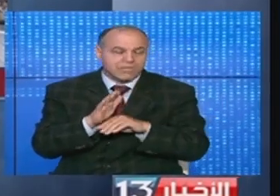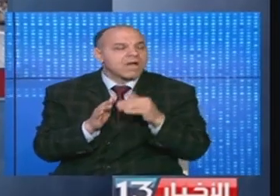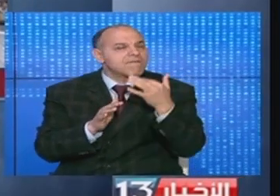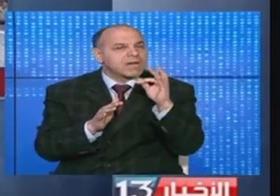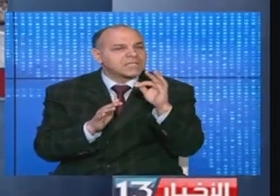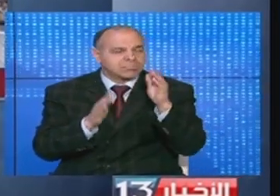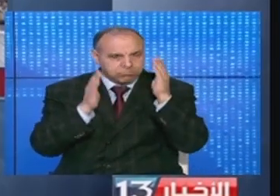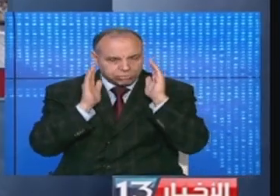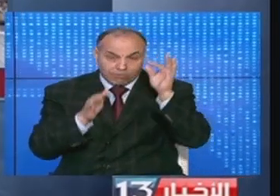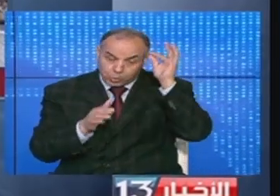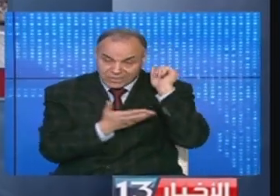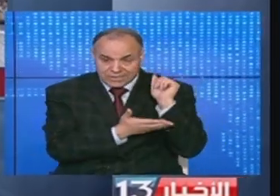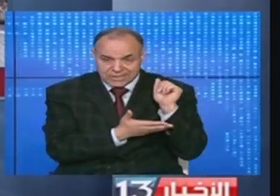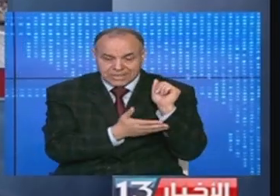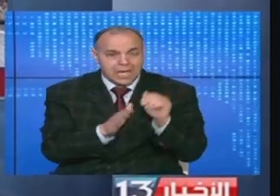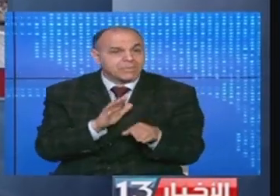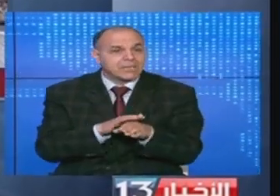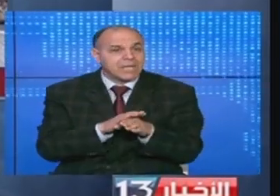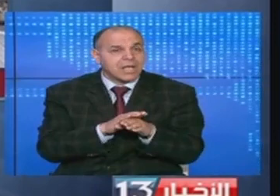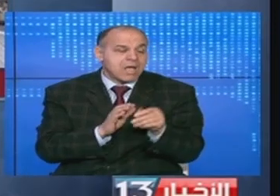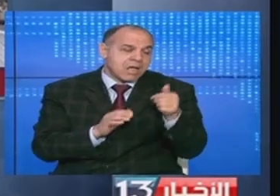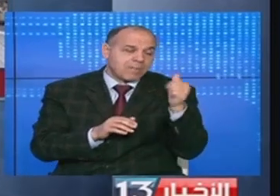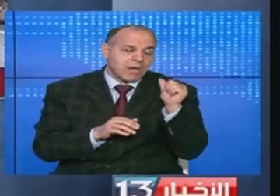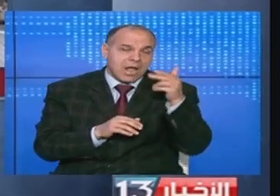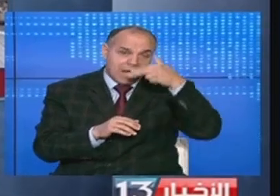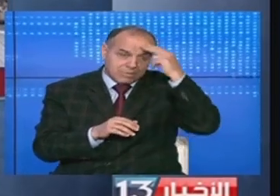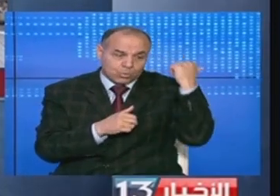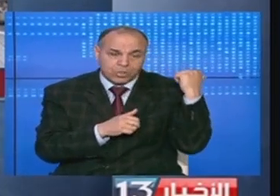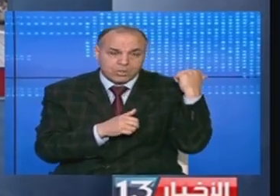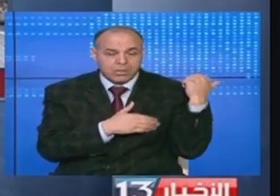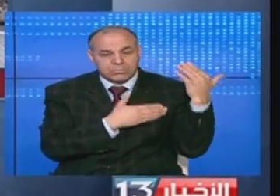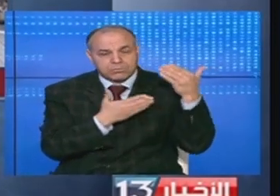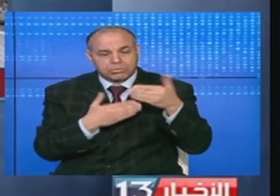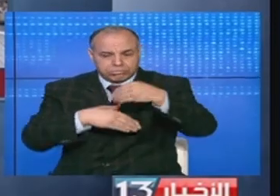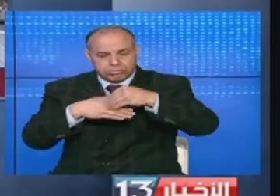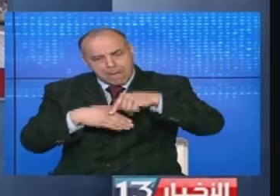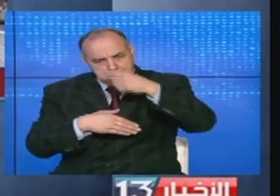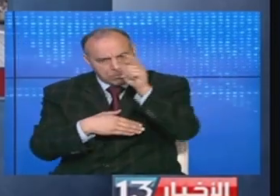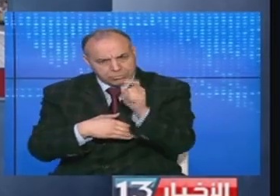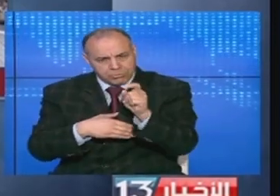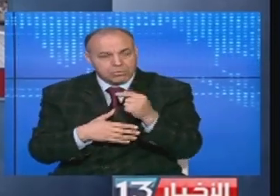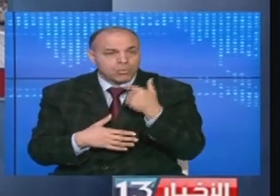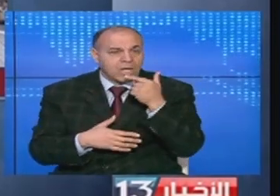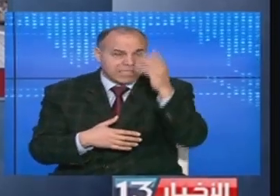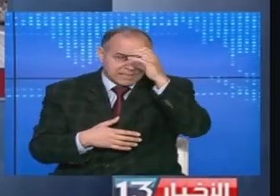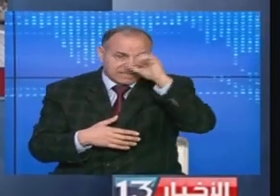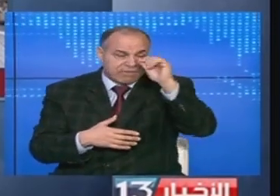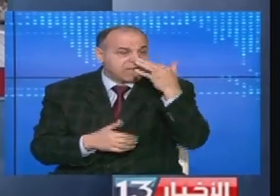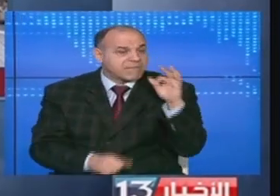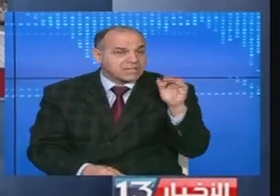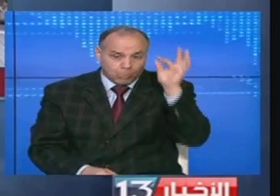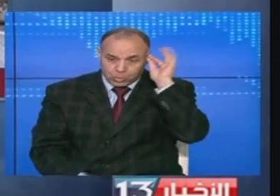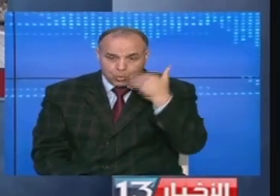المعتمده في تونس ابتداء من مساء امس الخميس وحتى اشعار اخر وقال السفير الفرنسي